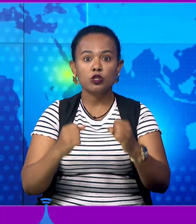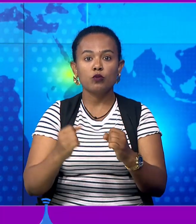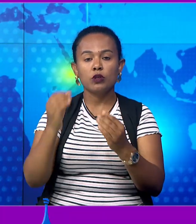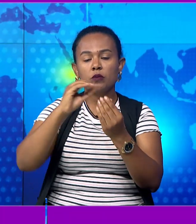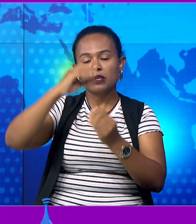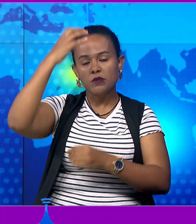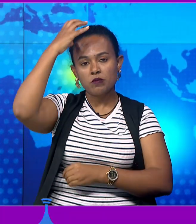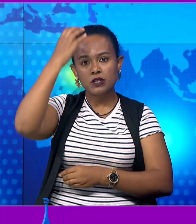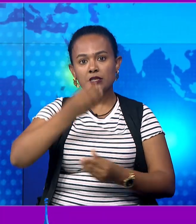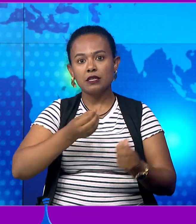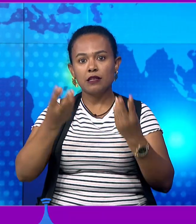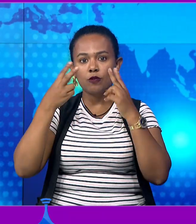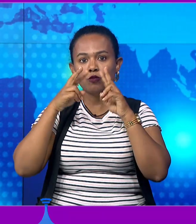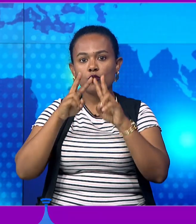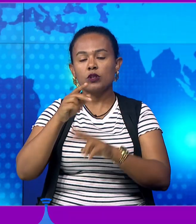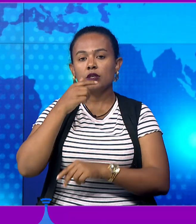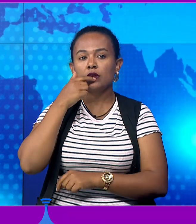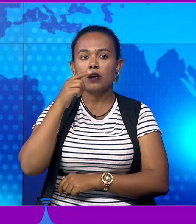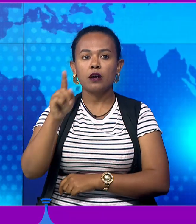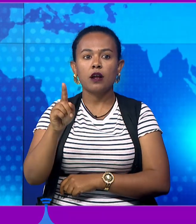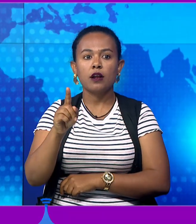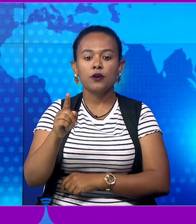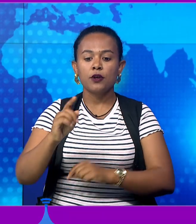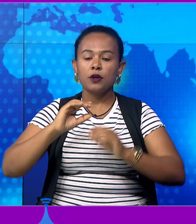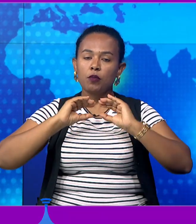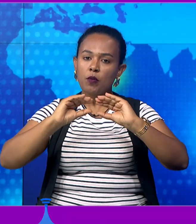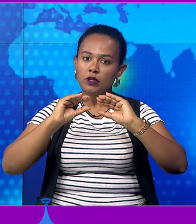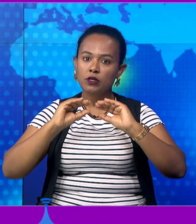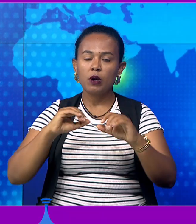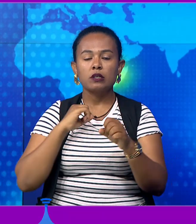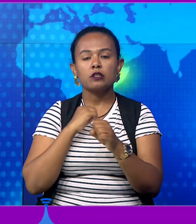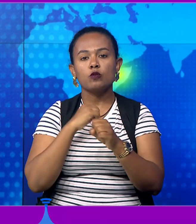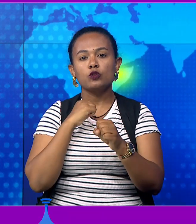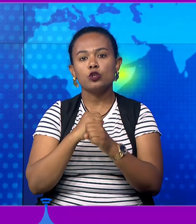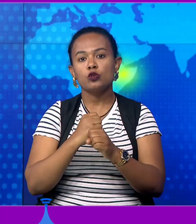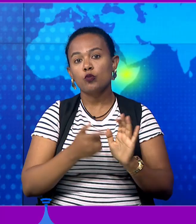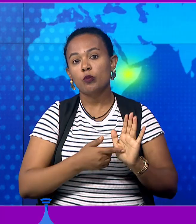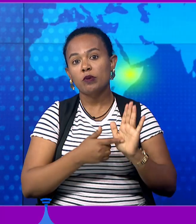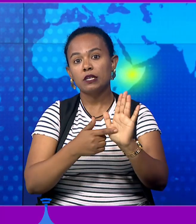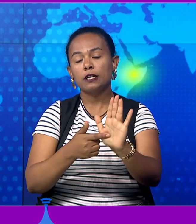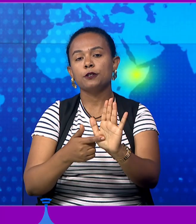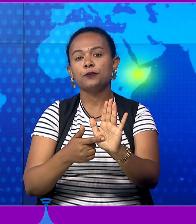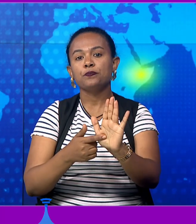የመደመር መንግስት የሰጠውን ትኩረት ይናገራል። በማስተማር ስራዎችን እየሰሩ በማሳየት